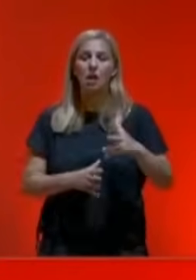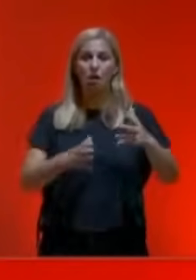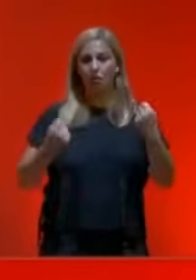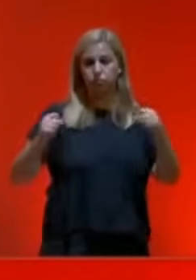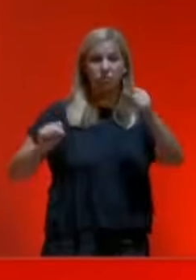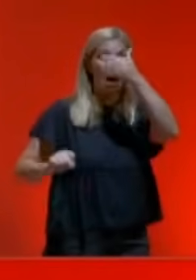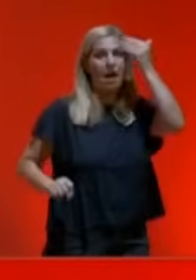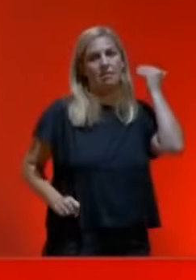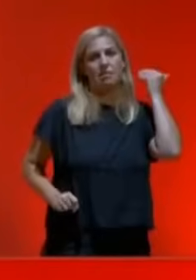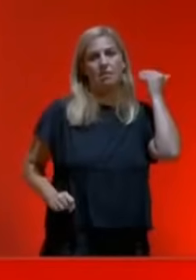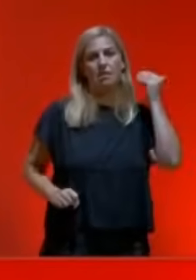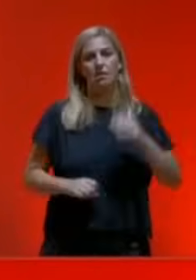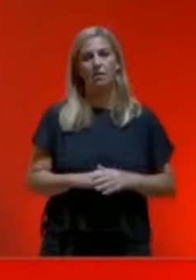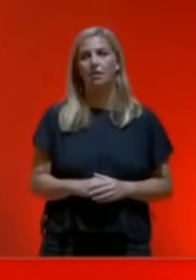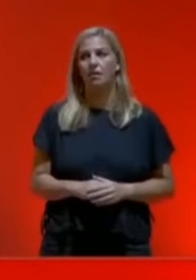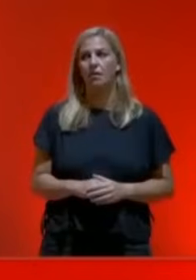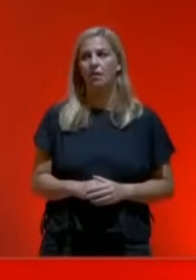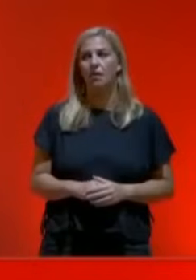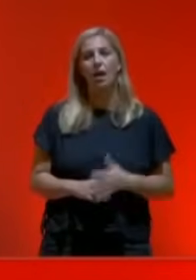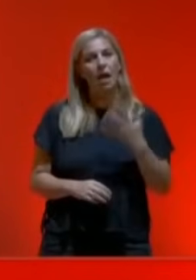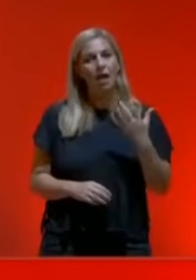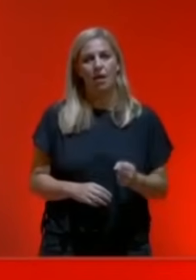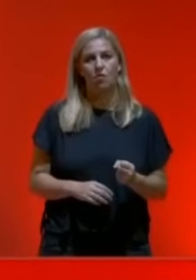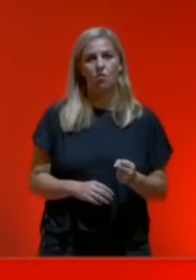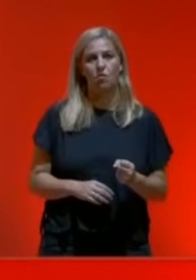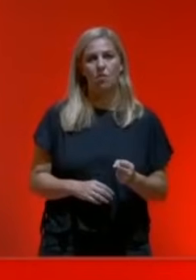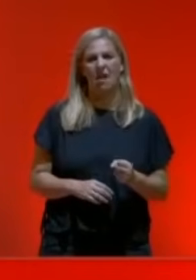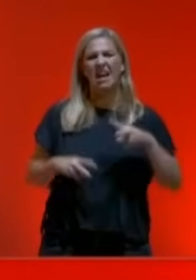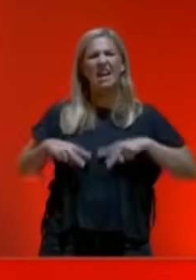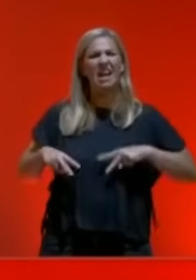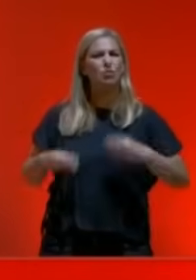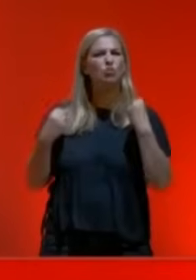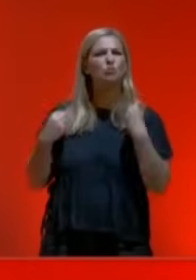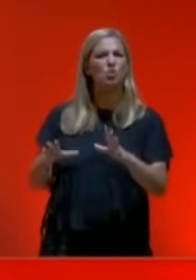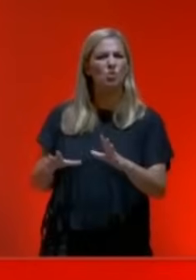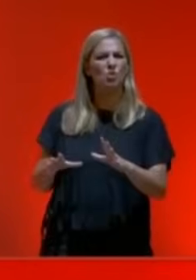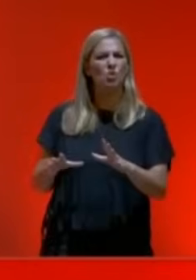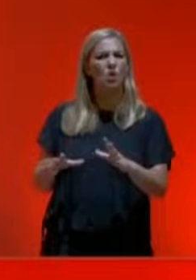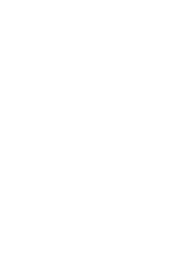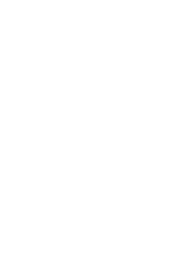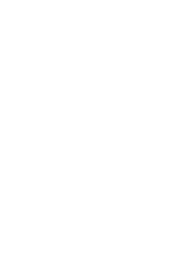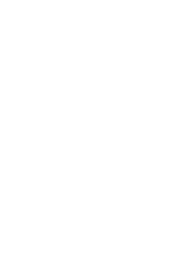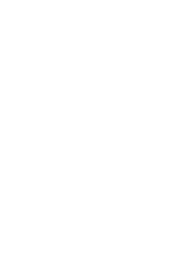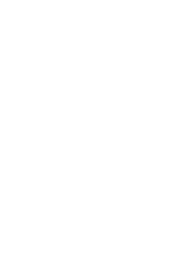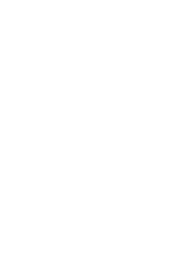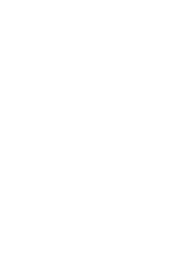εντιμότητα. Έχουμε απέναντί μας ένα σάπιο κράτος και ένα δεξιό παρακράτος.